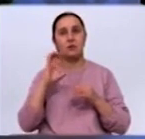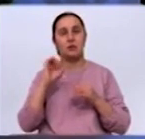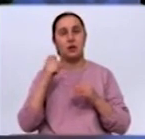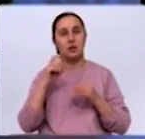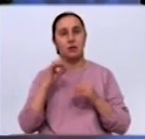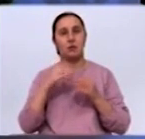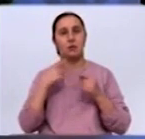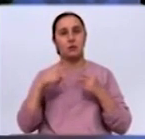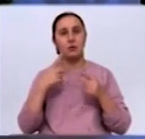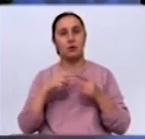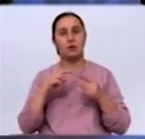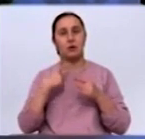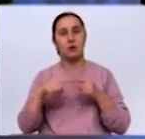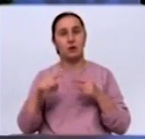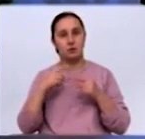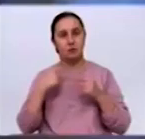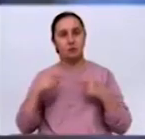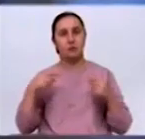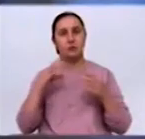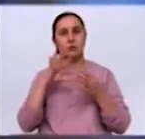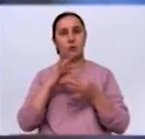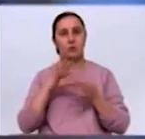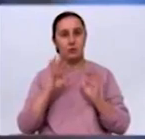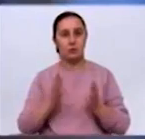o'zaro har xil usullar bilan bog'lanadi.